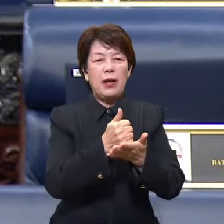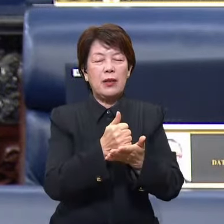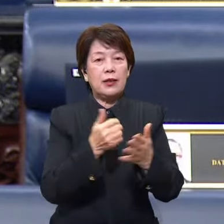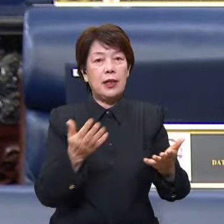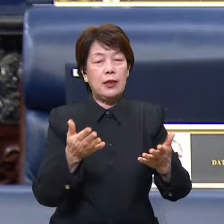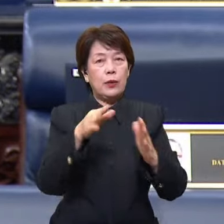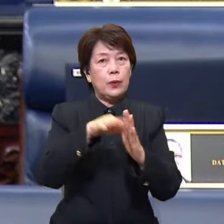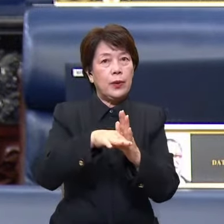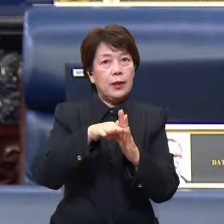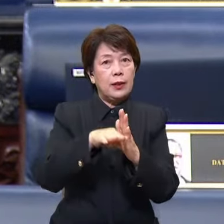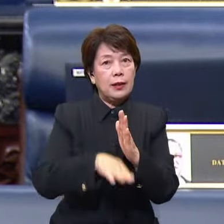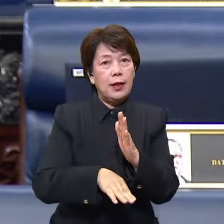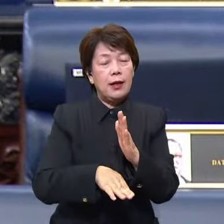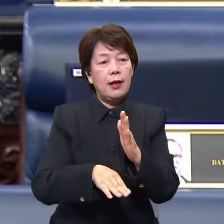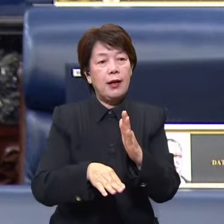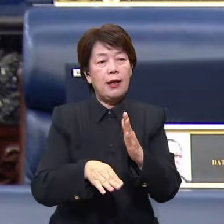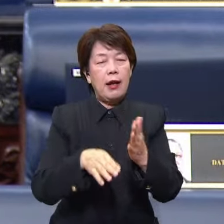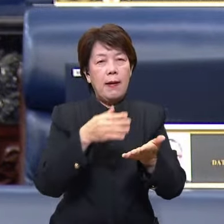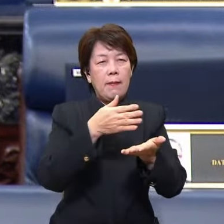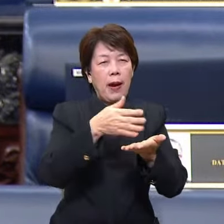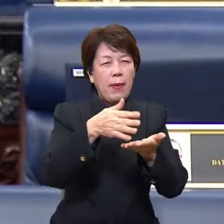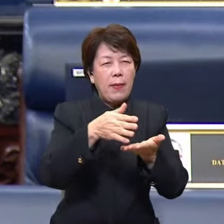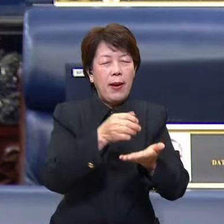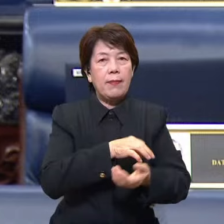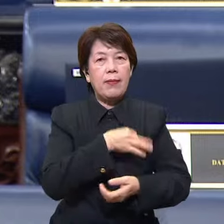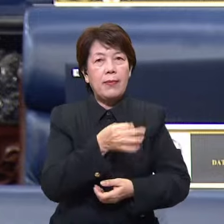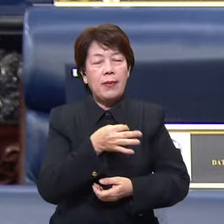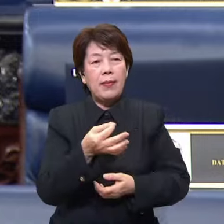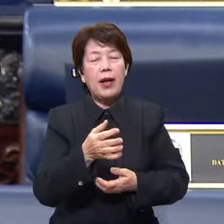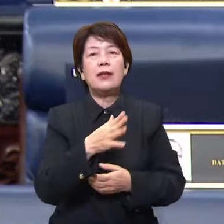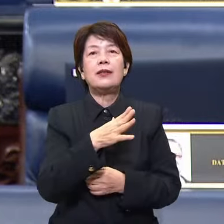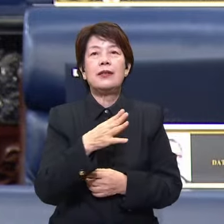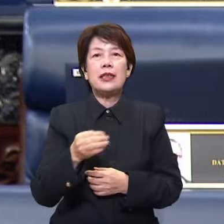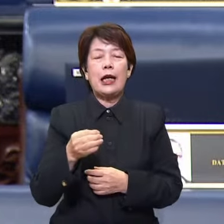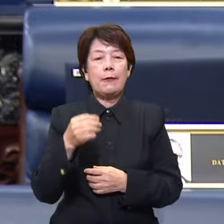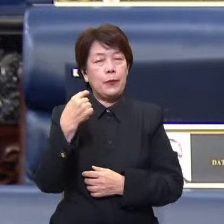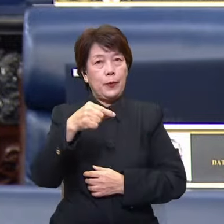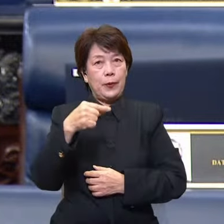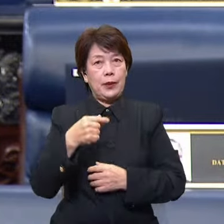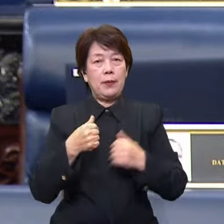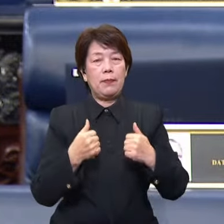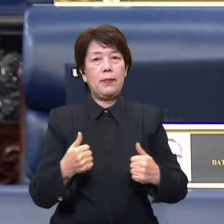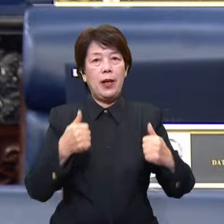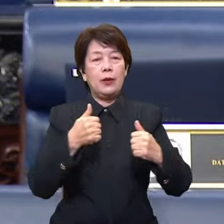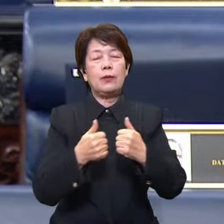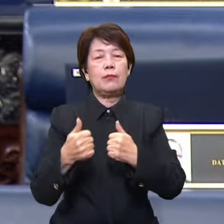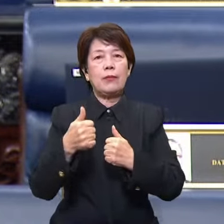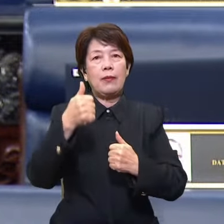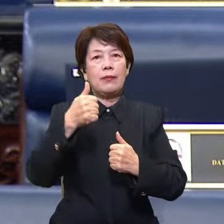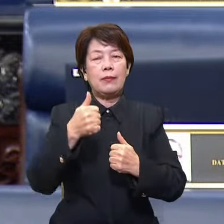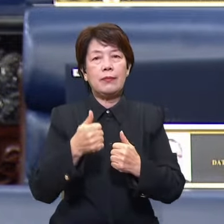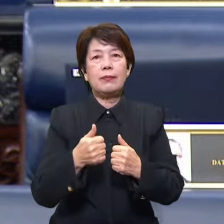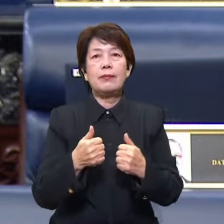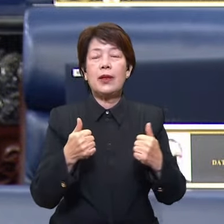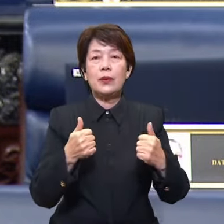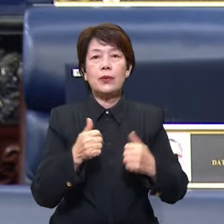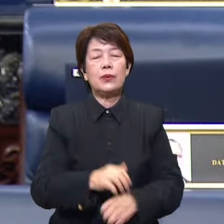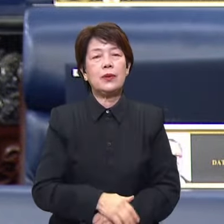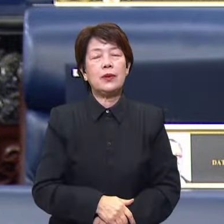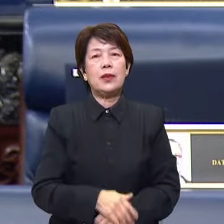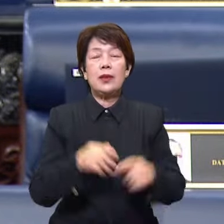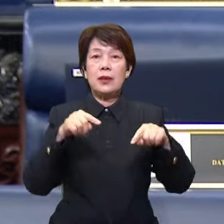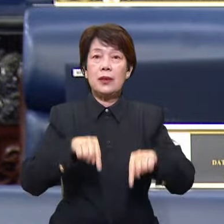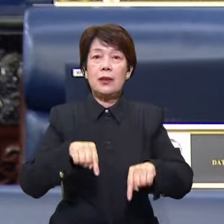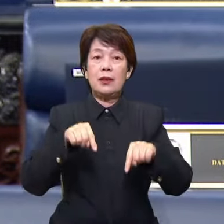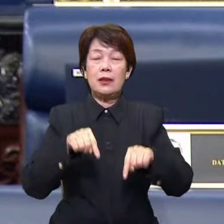dengan izin atau perbelanjaan poket sendiri dengan kita meningkatkan kualiti perbelanjaan kesihatan supaya lebih efisien. Ya. Pendekatannya